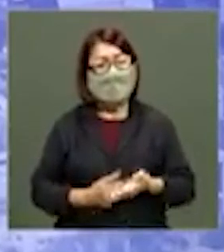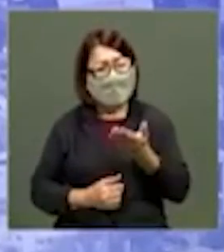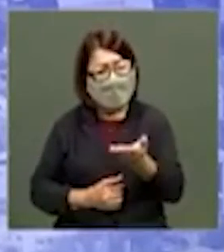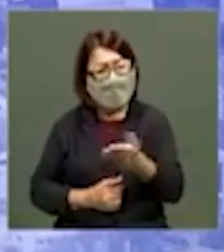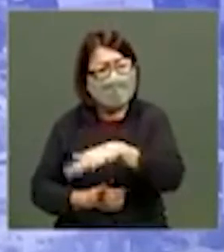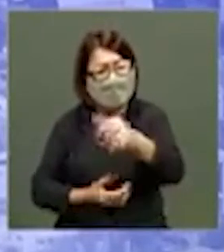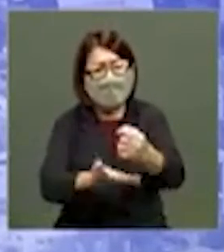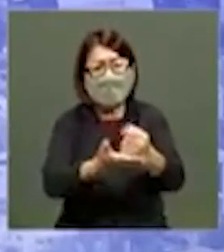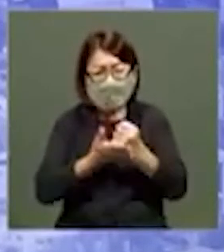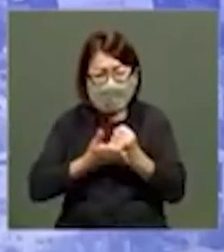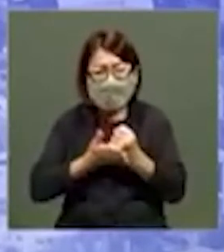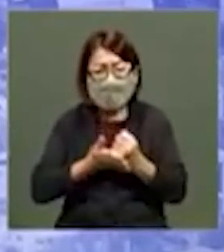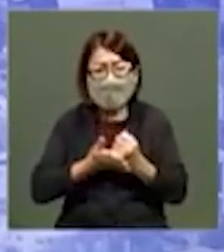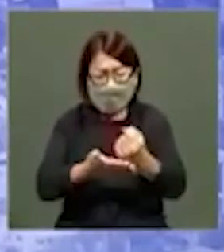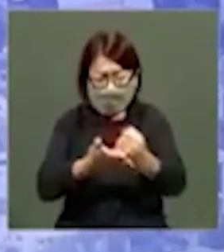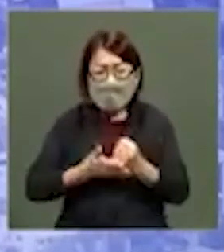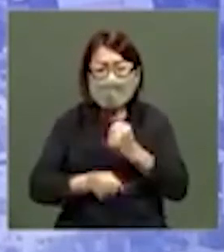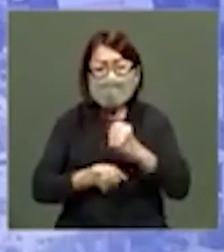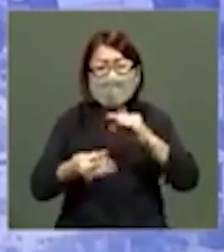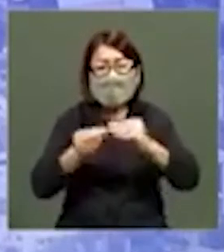มาช่วยกันทำงาน